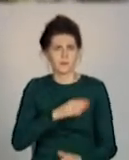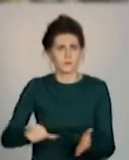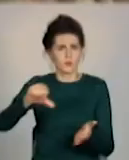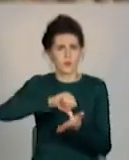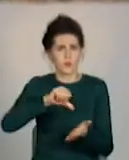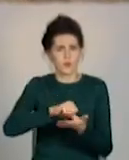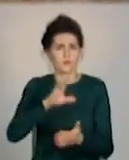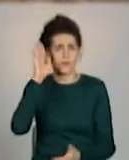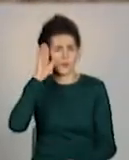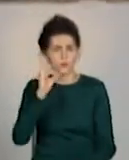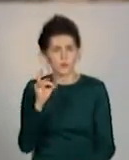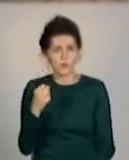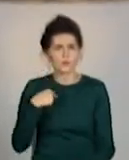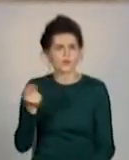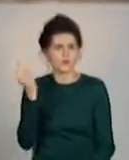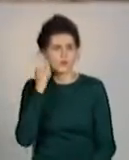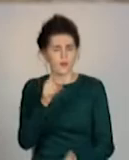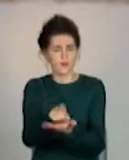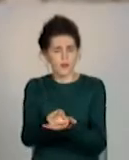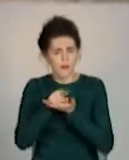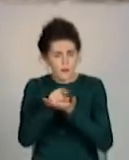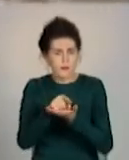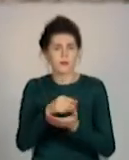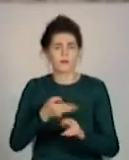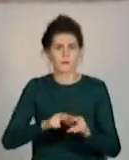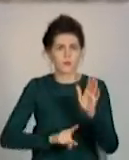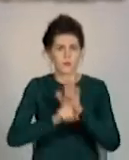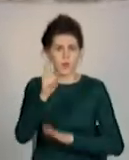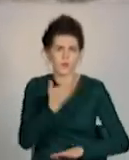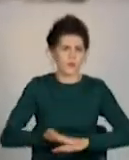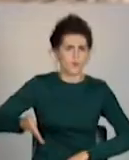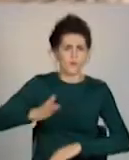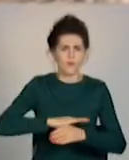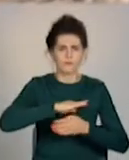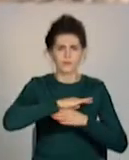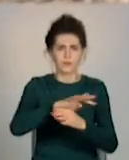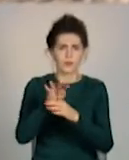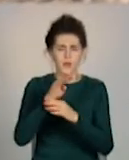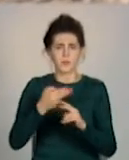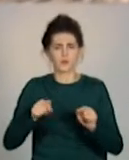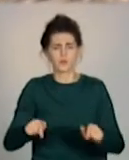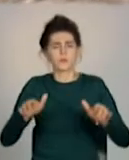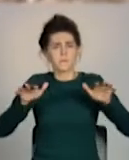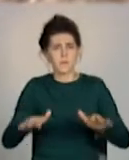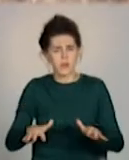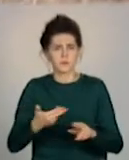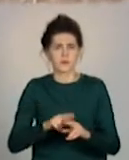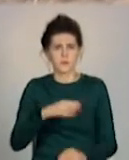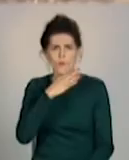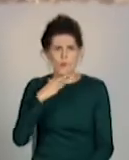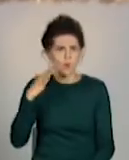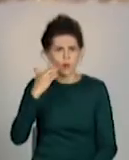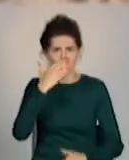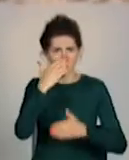Каже, спочатку почув постріл із танка, і тут же в хід пішла важка артилерія. Загалом по цій позиції противник випустив